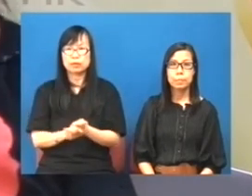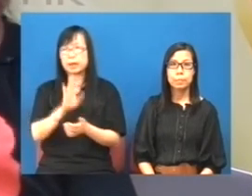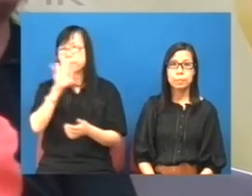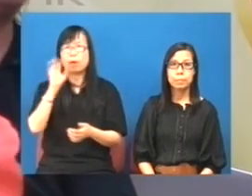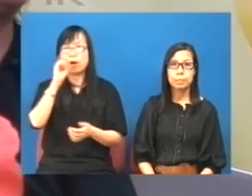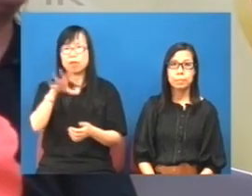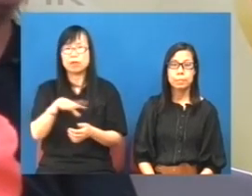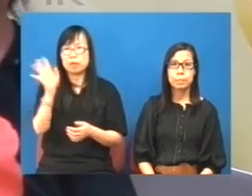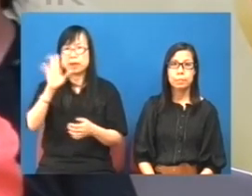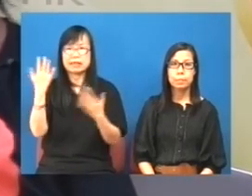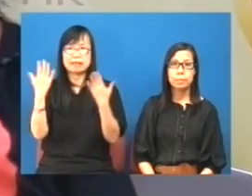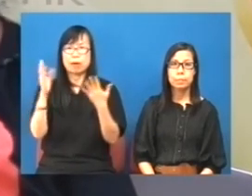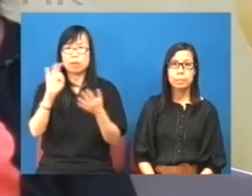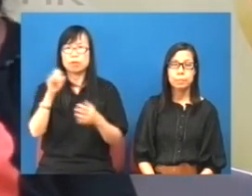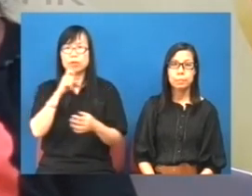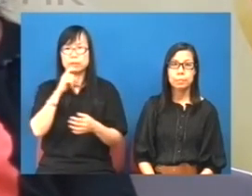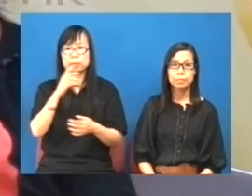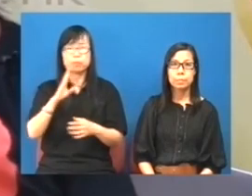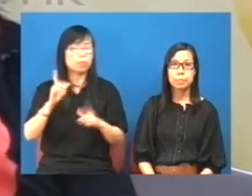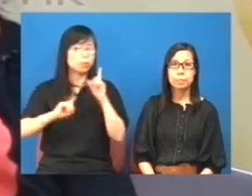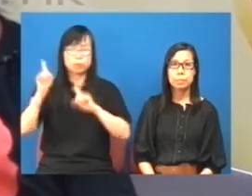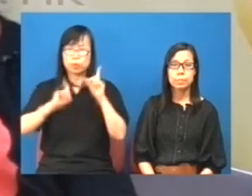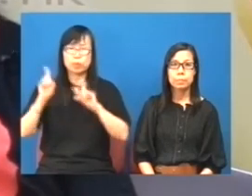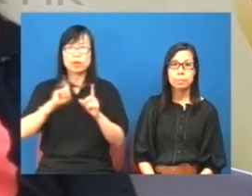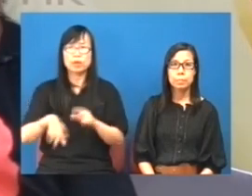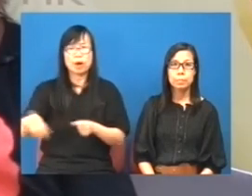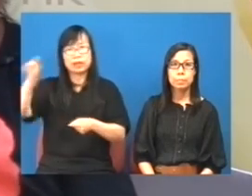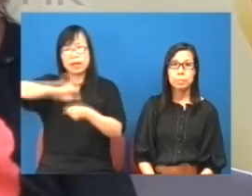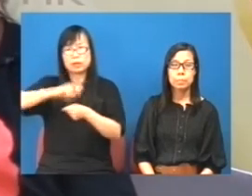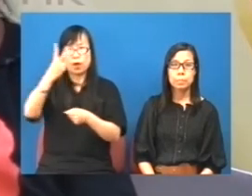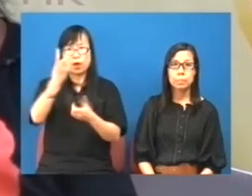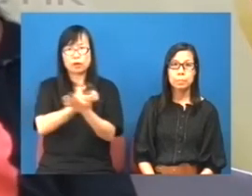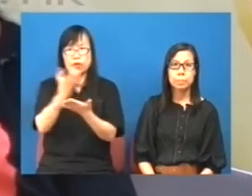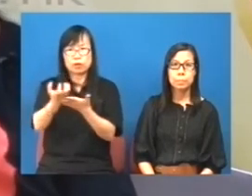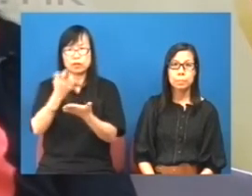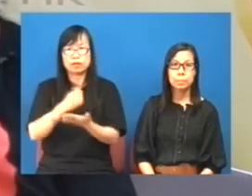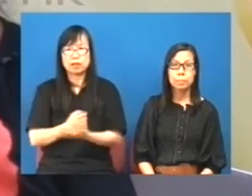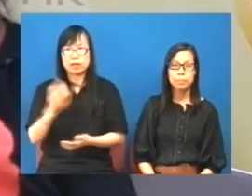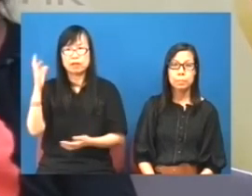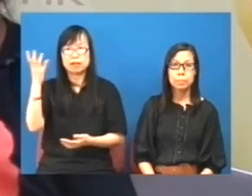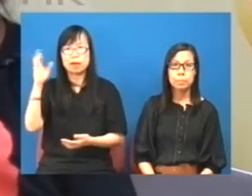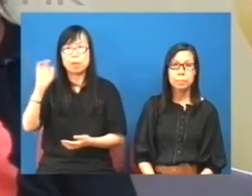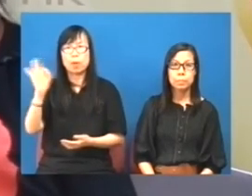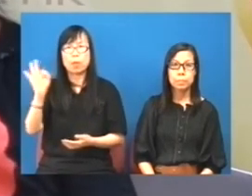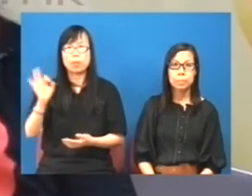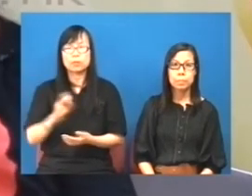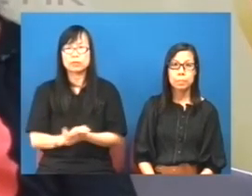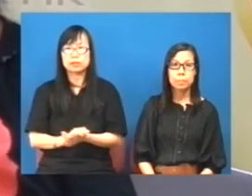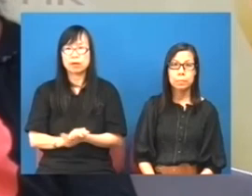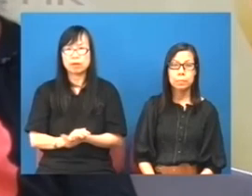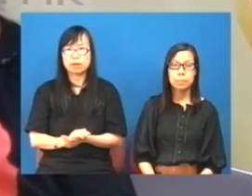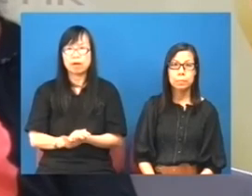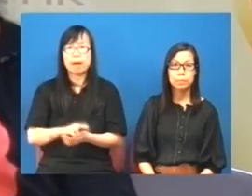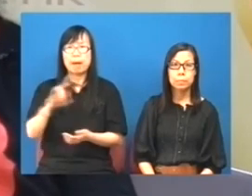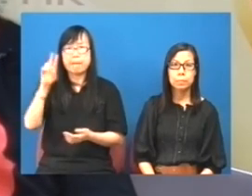他不是守兇兇亦是無一物不過不要緊我給他加了兩個字作為守兇兇 無一物我加了就是妙